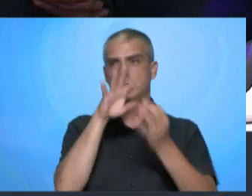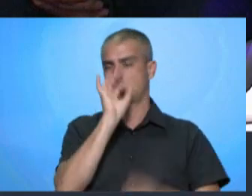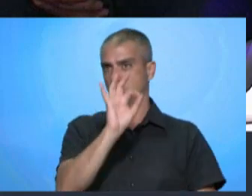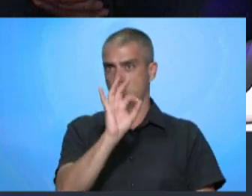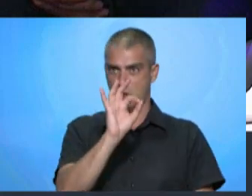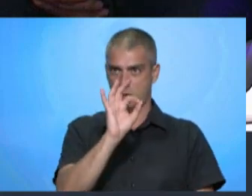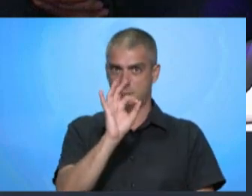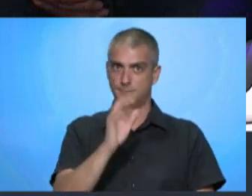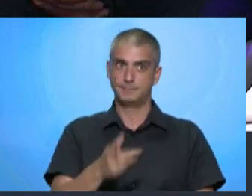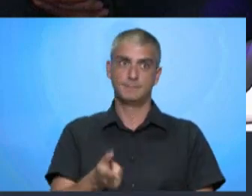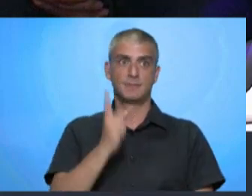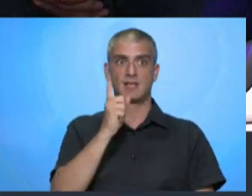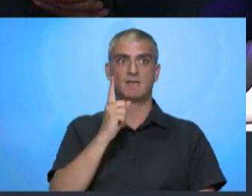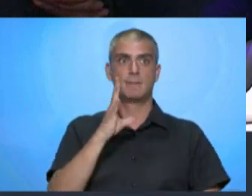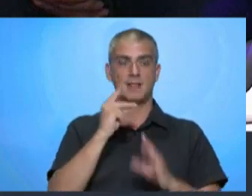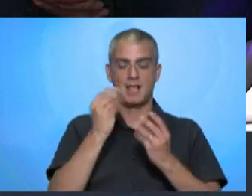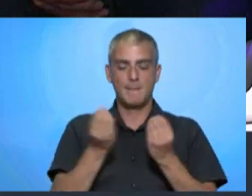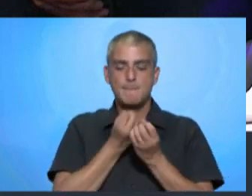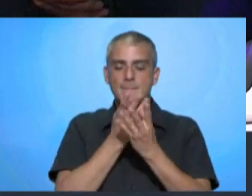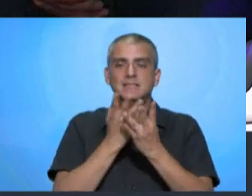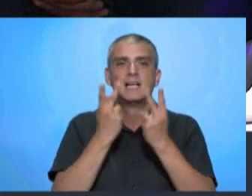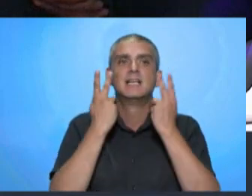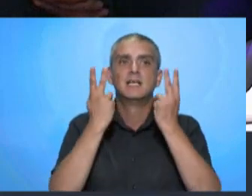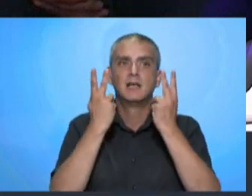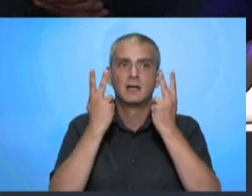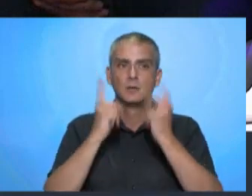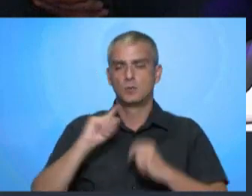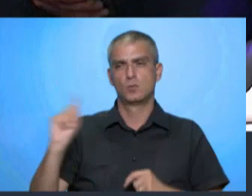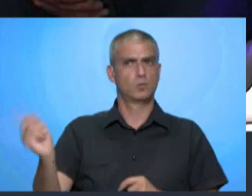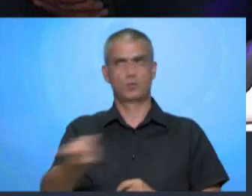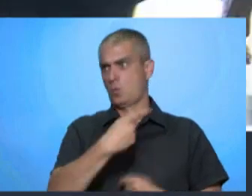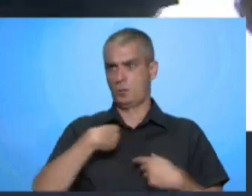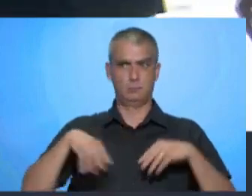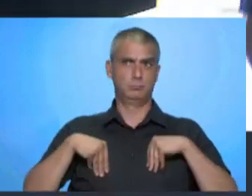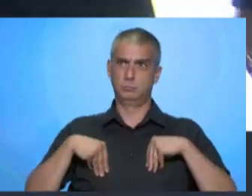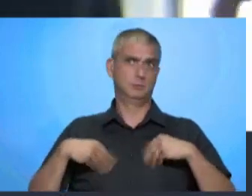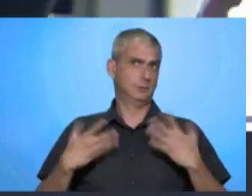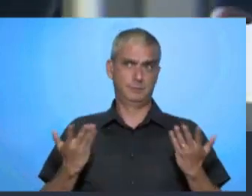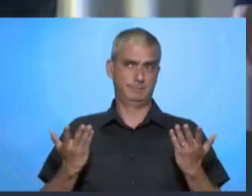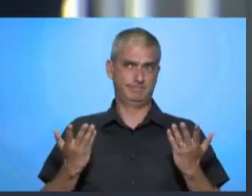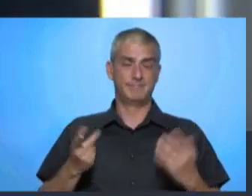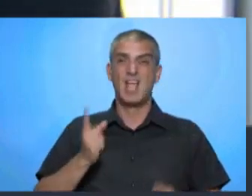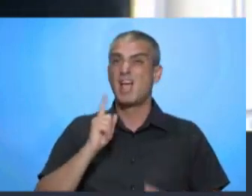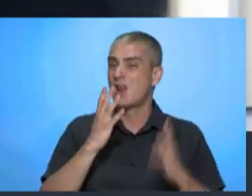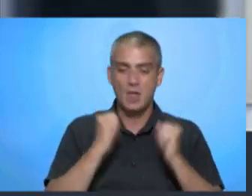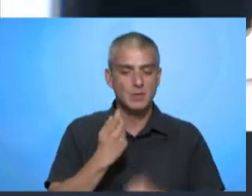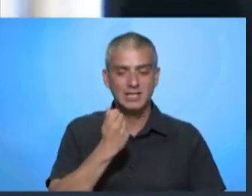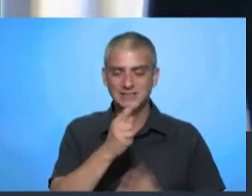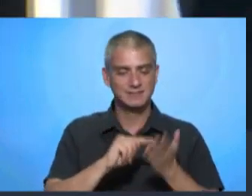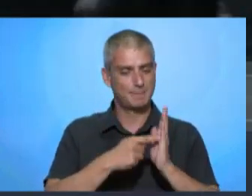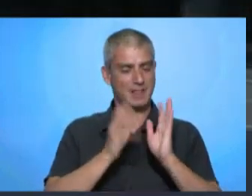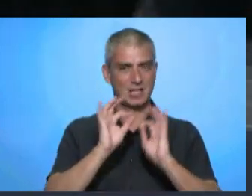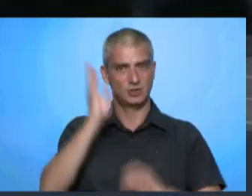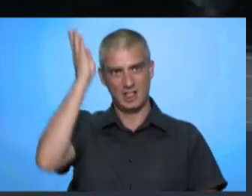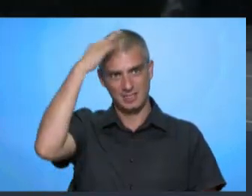allies. But when it comes to the core message, we actually all agree. אבל לא בטוח שהכסף הוא המטרה האמיתית של